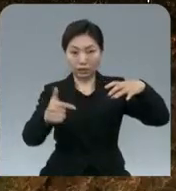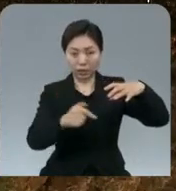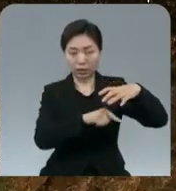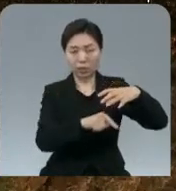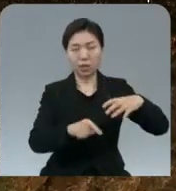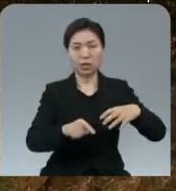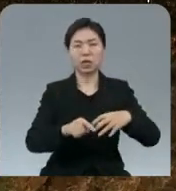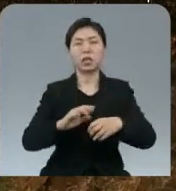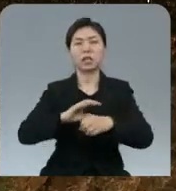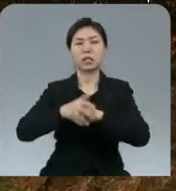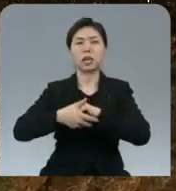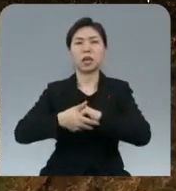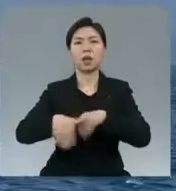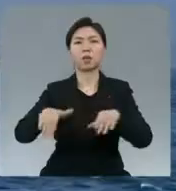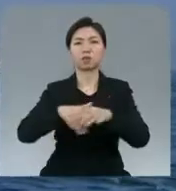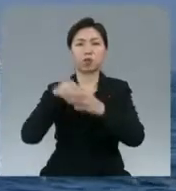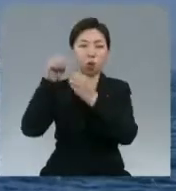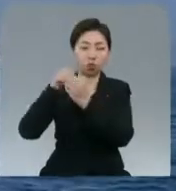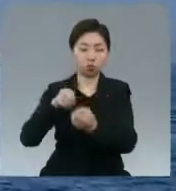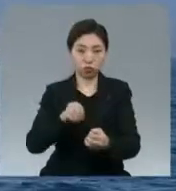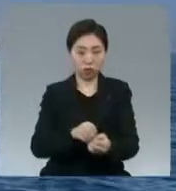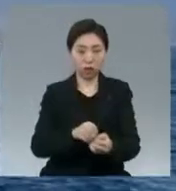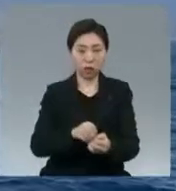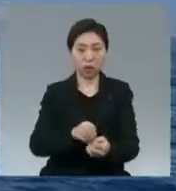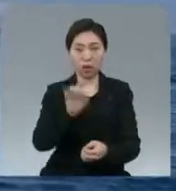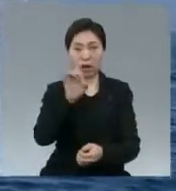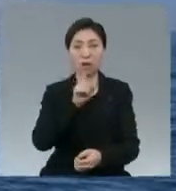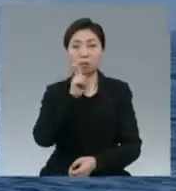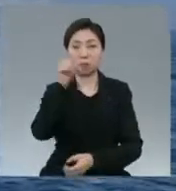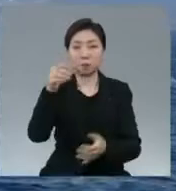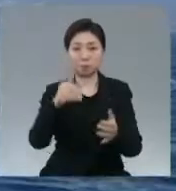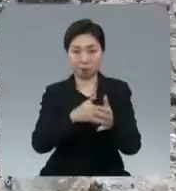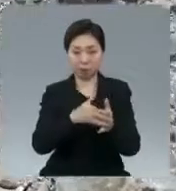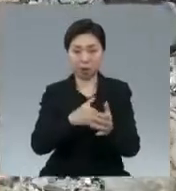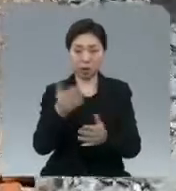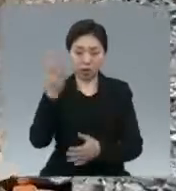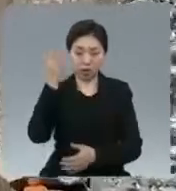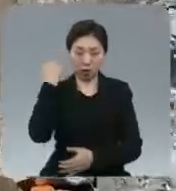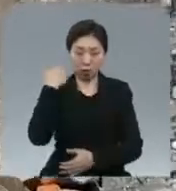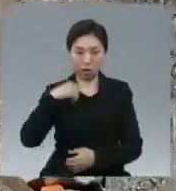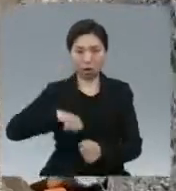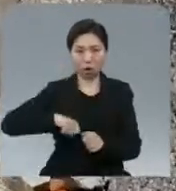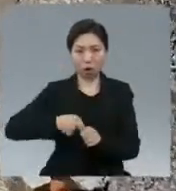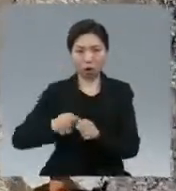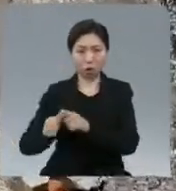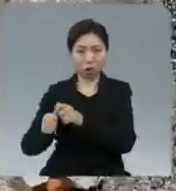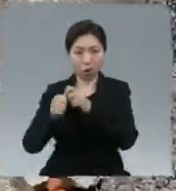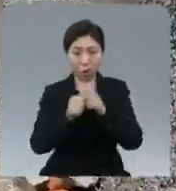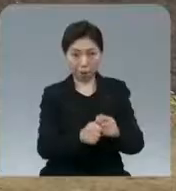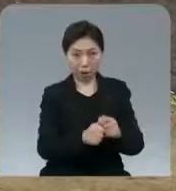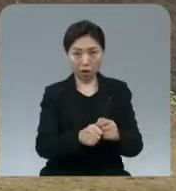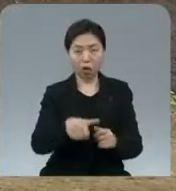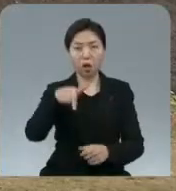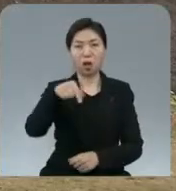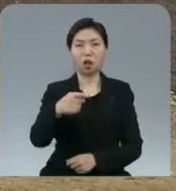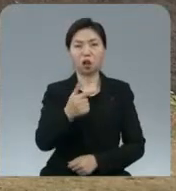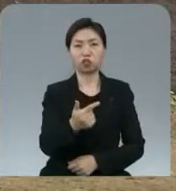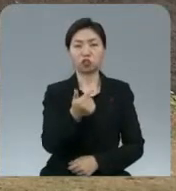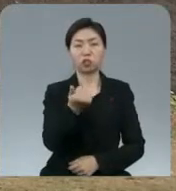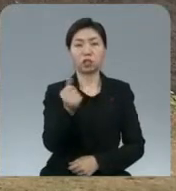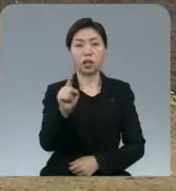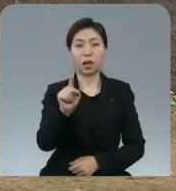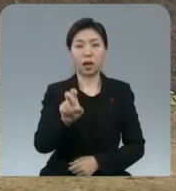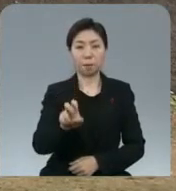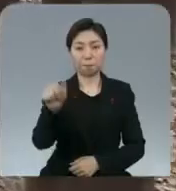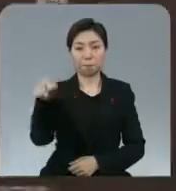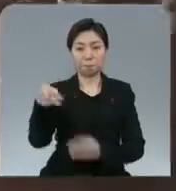hóa Nhật Bản giải thích masato được lựa chọn là ứng cử viên duy nhất để tiếng cửa trở thành di sản văn hóa thế giới do của mỗi này có thể